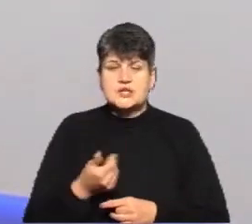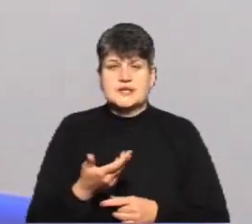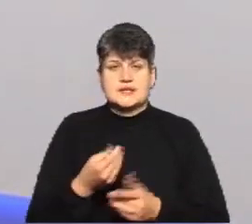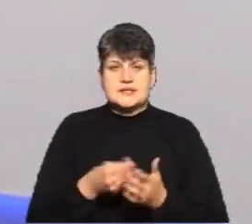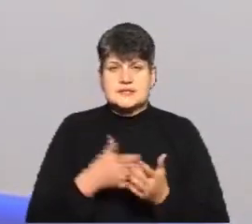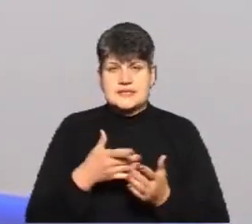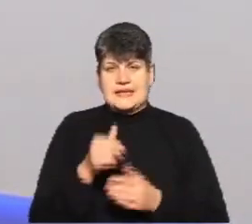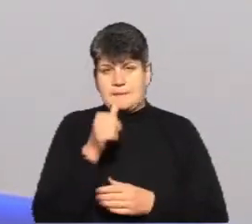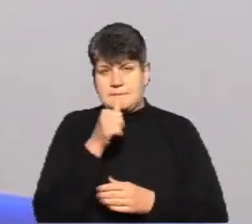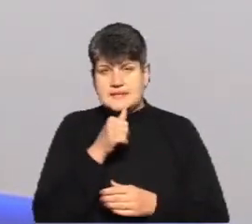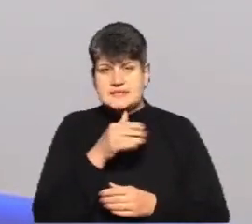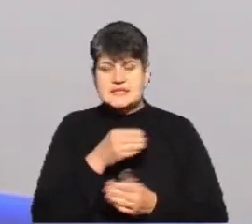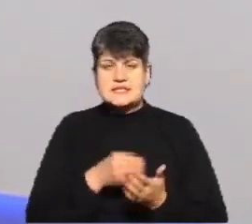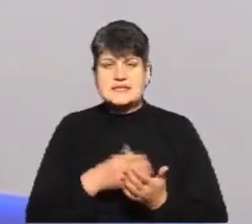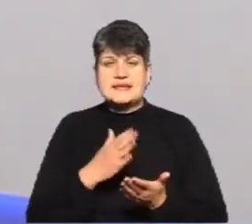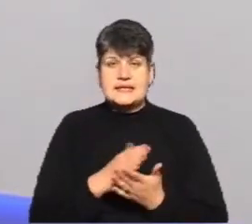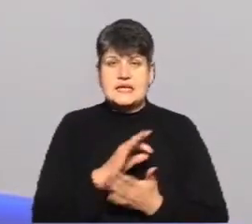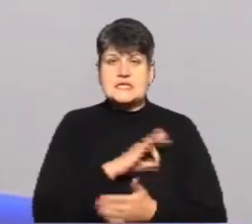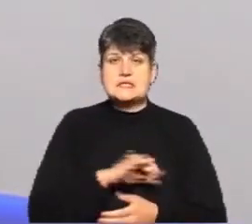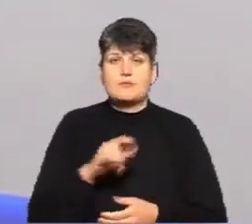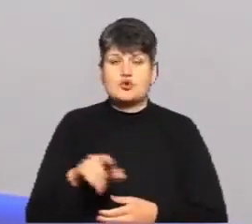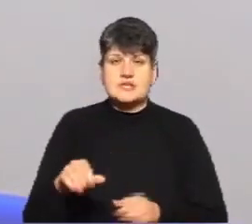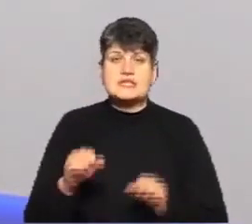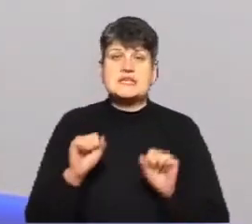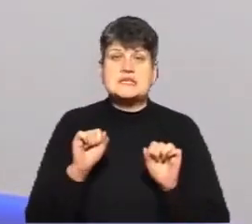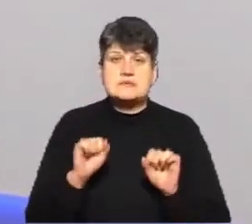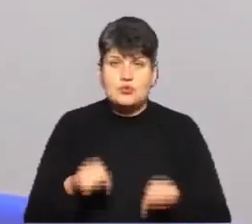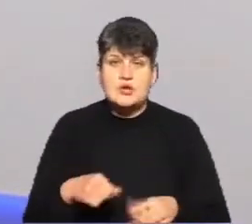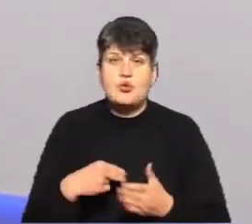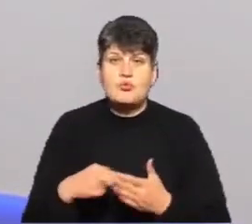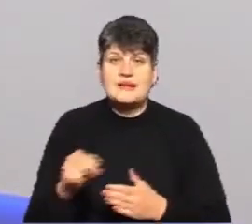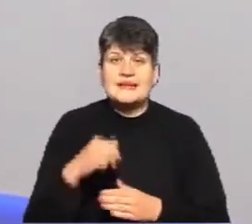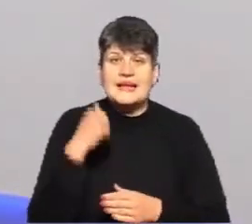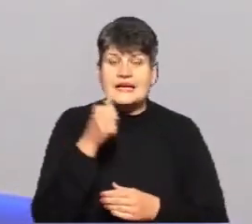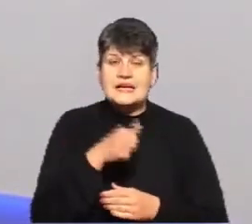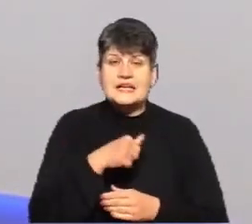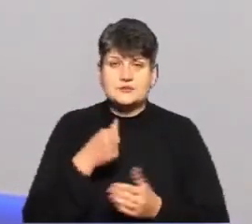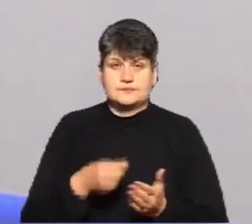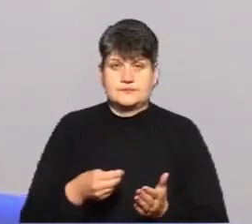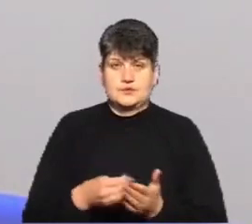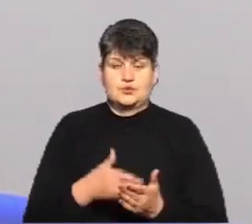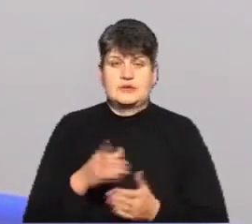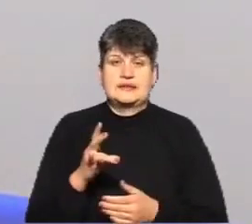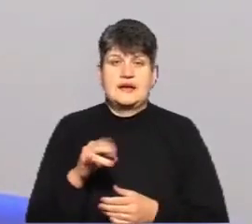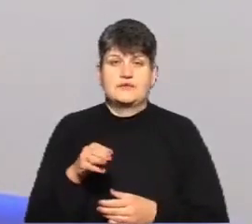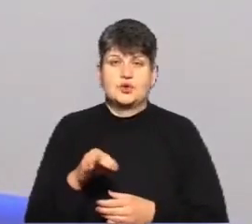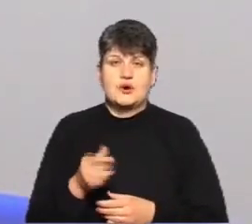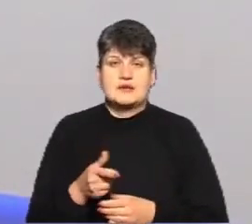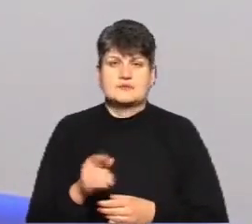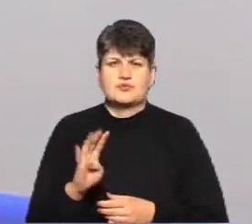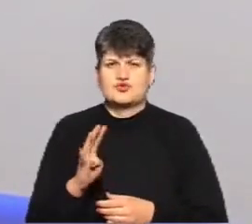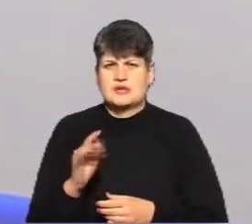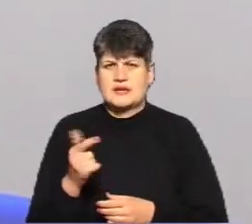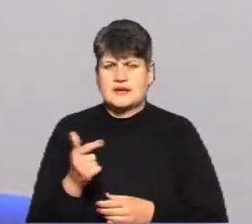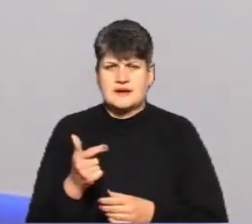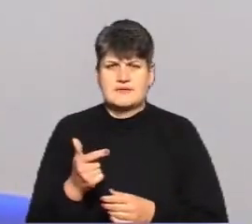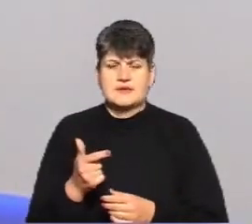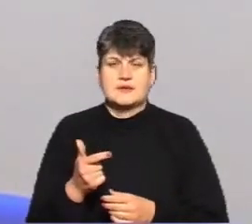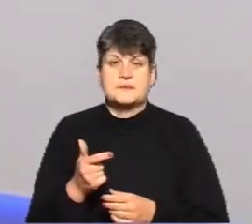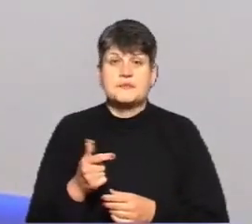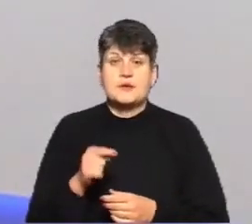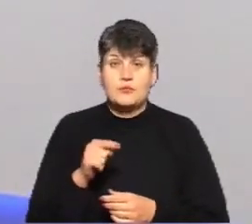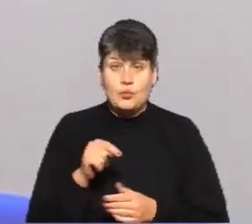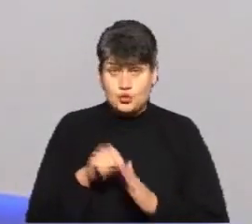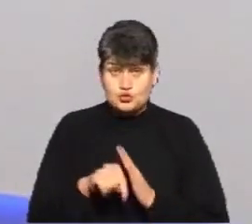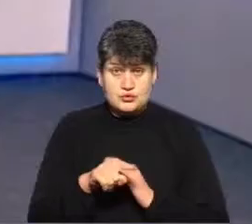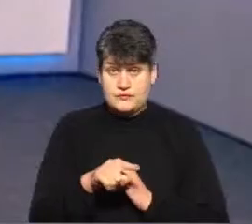Є споживачі, які змогли навіть купити річний тариф «Нафтогазу» по 4 гривні з копійками. По суті, зараз вони виграли. По суті, вони